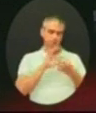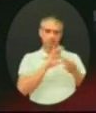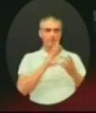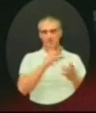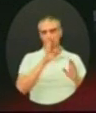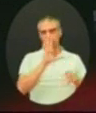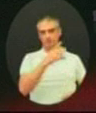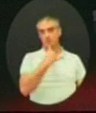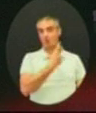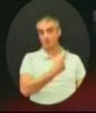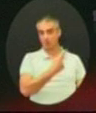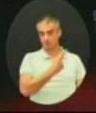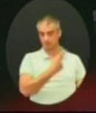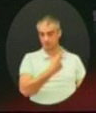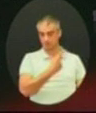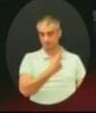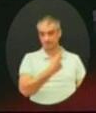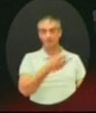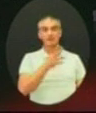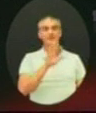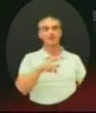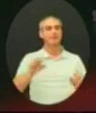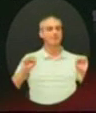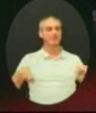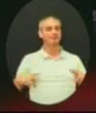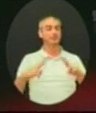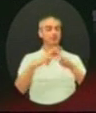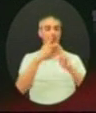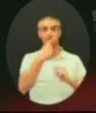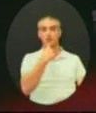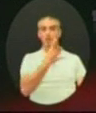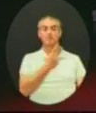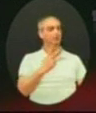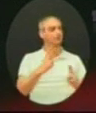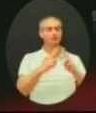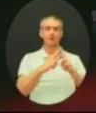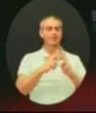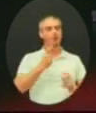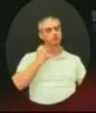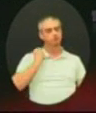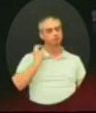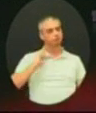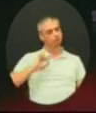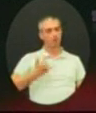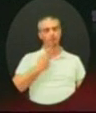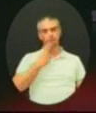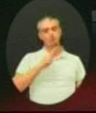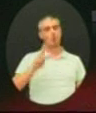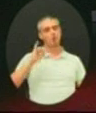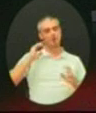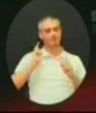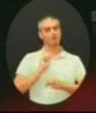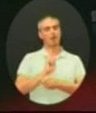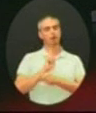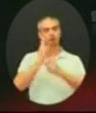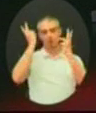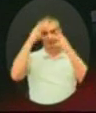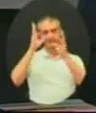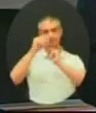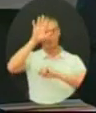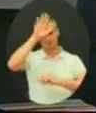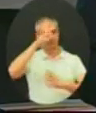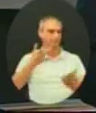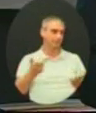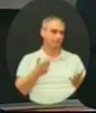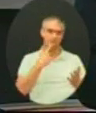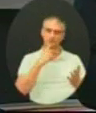בנימין נתניהו אומר, וגם נשיא צרפת מקרון אומר שצרפת מחויבת להסכם הזה. אז בעצם אנחנו סוגרים כאן את כל